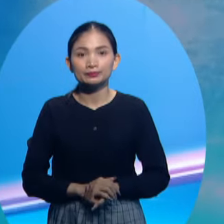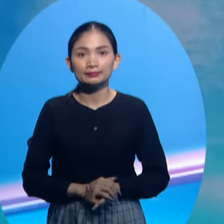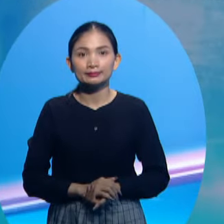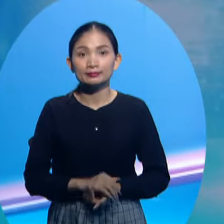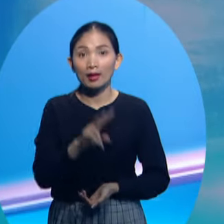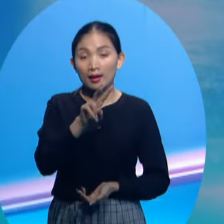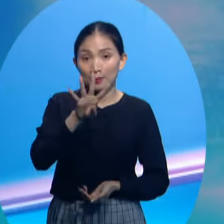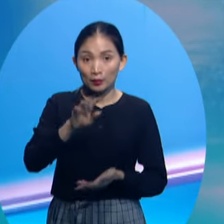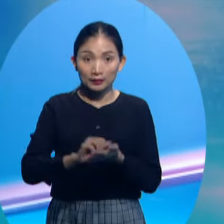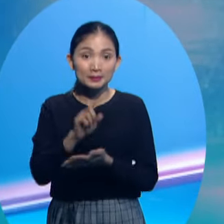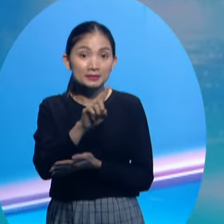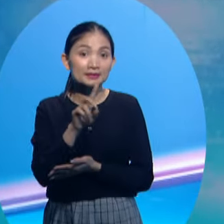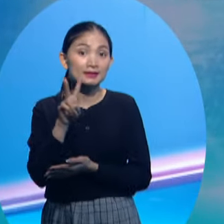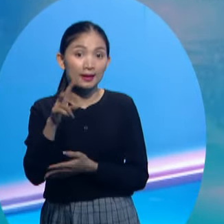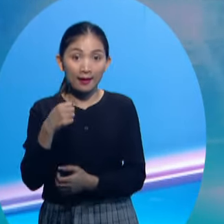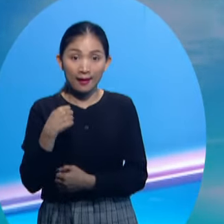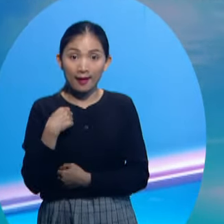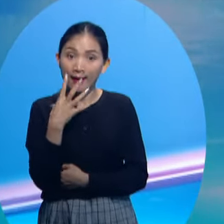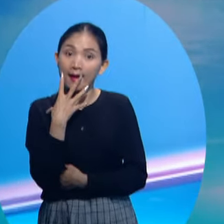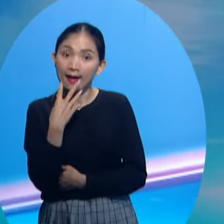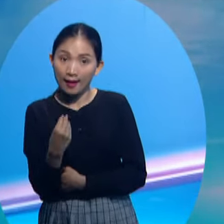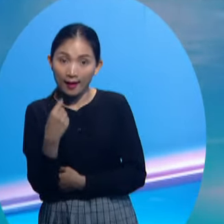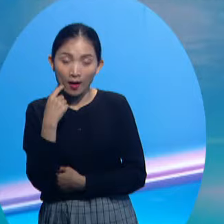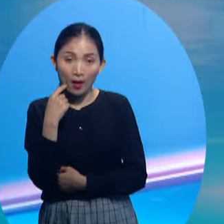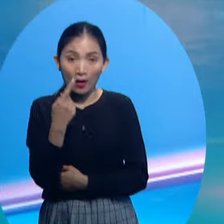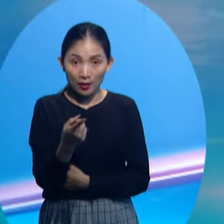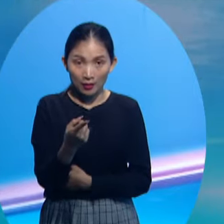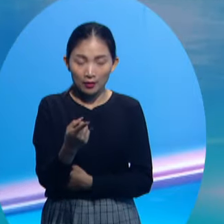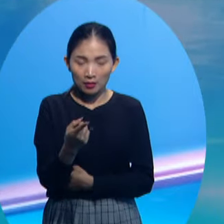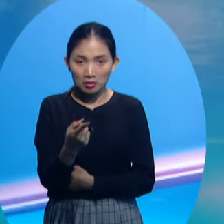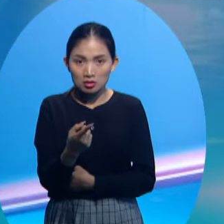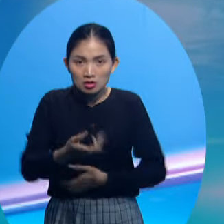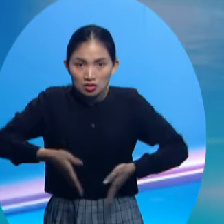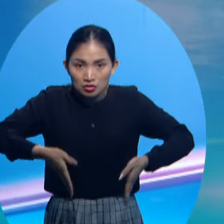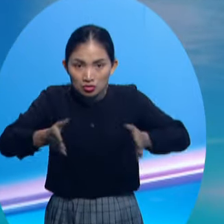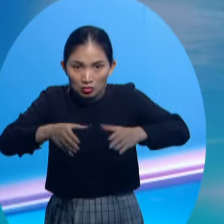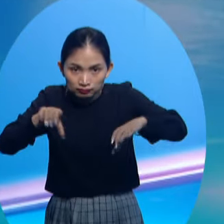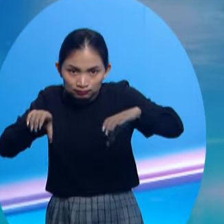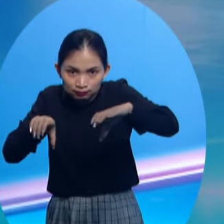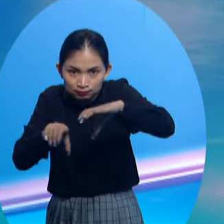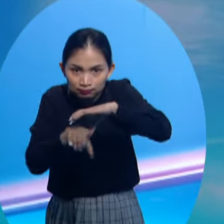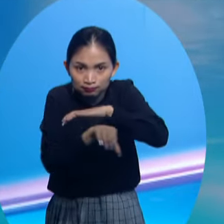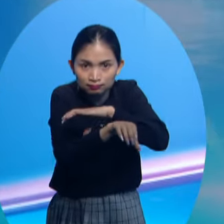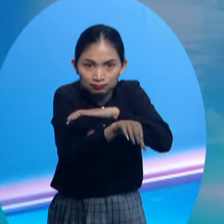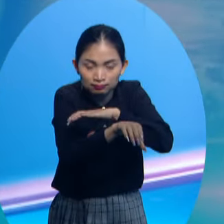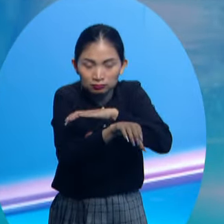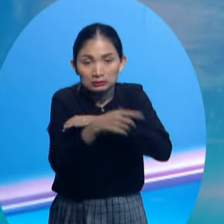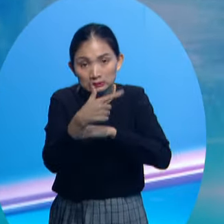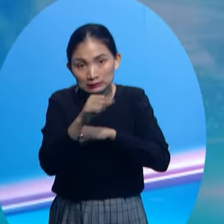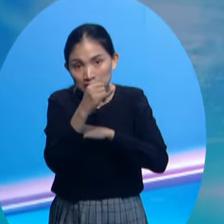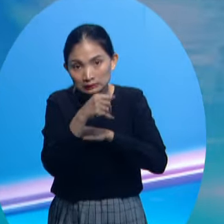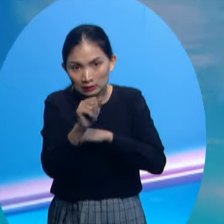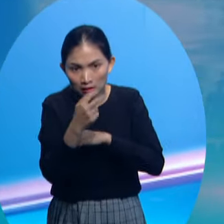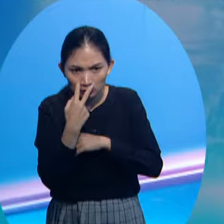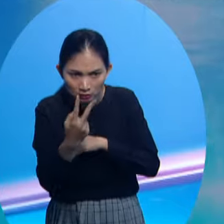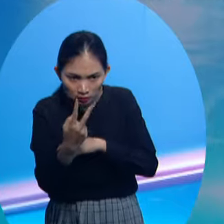ngày 24 tháng 12 quân đội Israel công bố thông tin về một mạng lưới đường hầm tại miền Bắc gaza đây cũng là nơi mà quân đội Israel đã tìm thấy thi thể